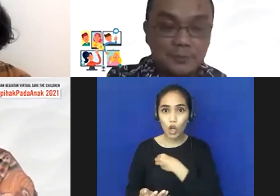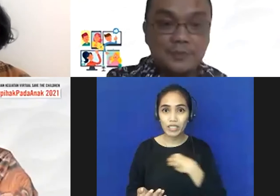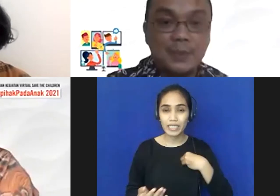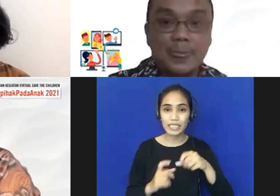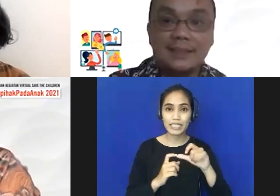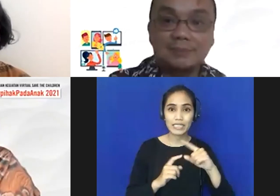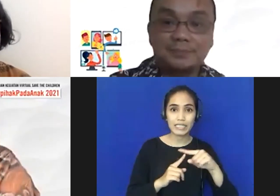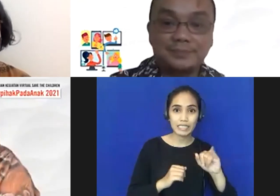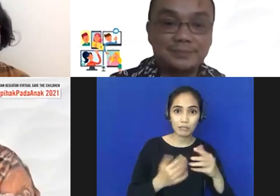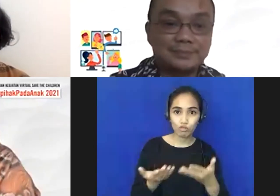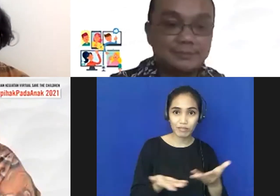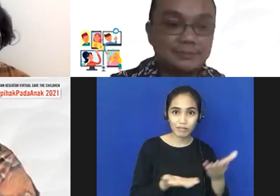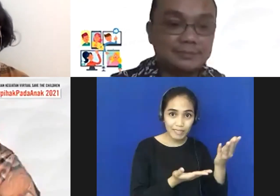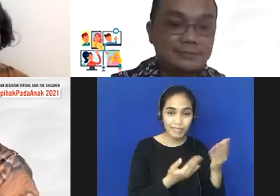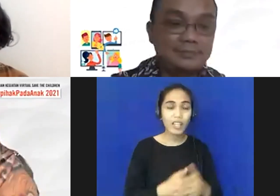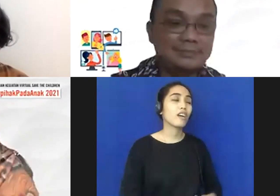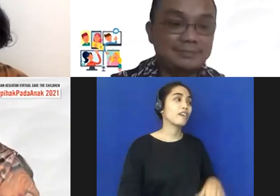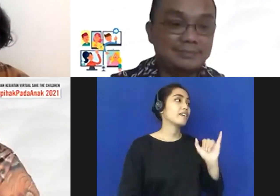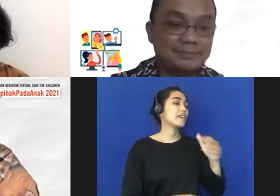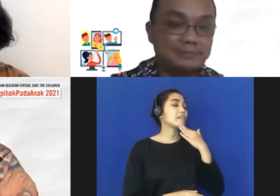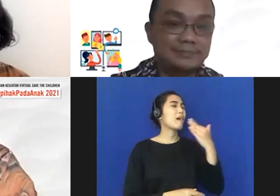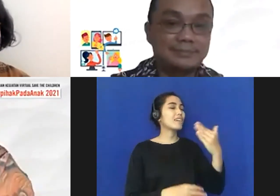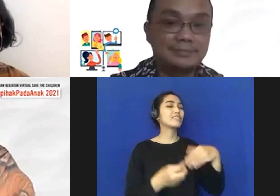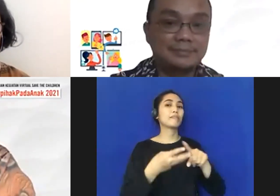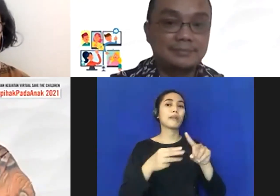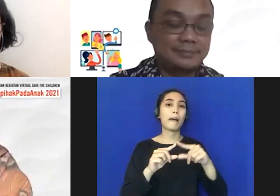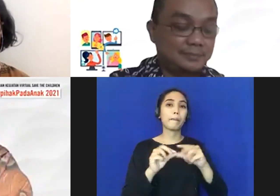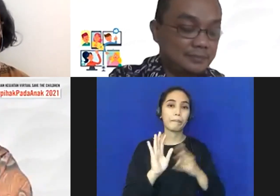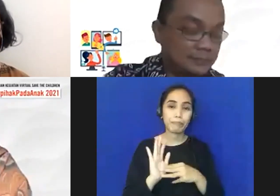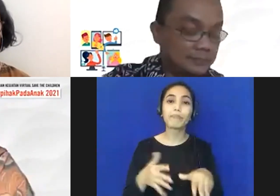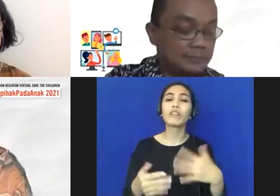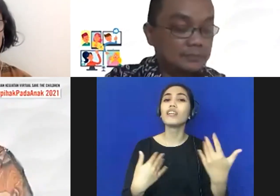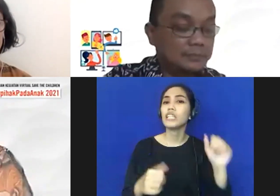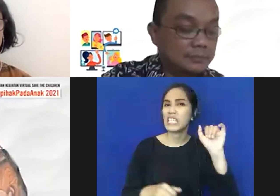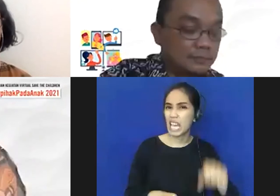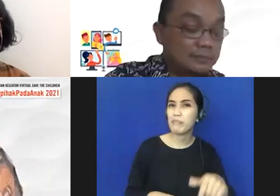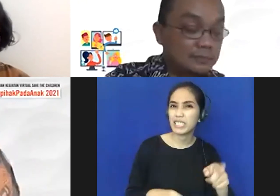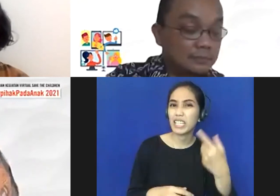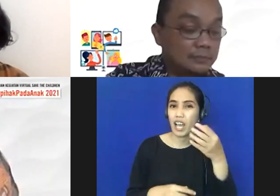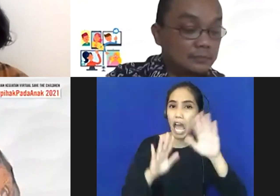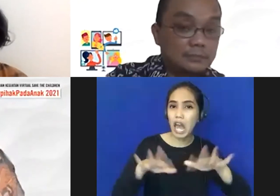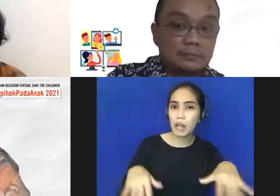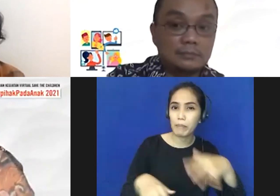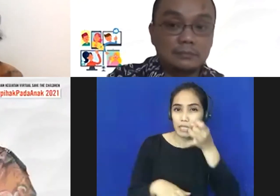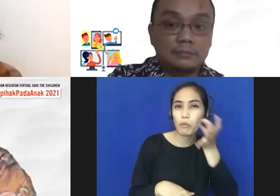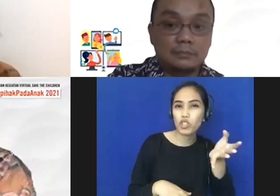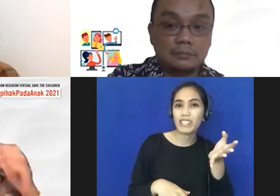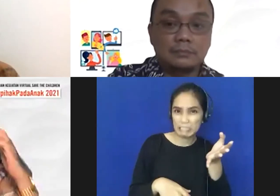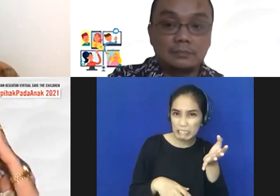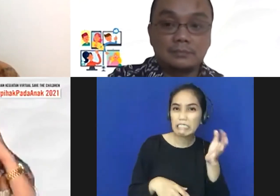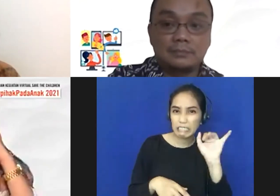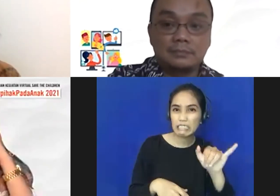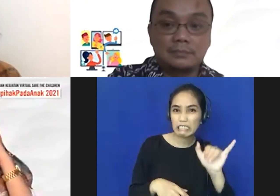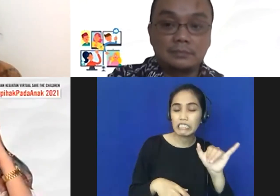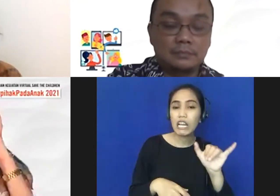Ibu. Ya, terima kasih Mas Bram. Jadi memang pasti ya, anak-anak pasti mengalami kejenuhan di masa ini,